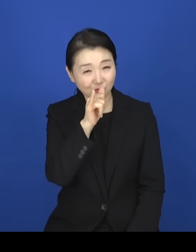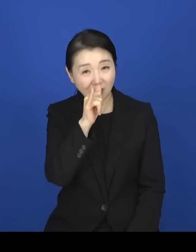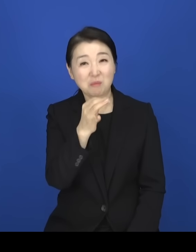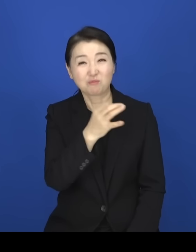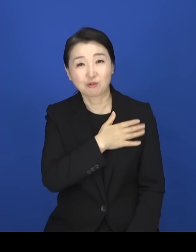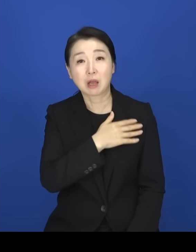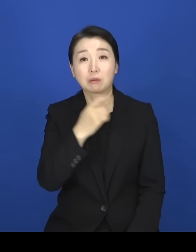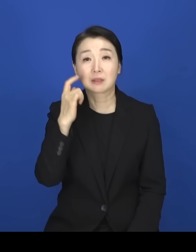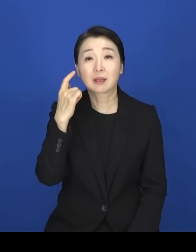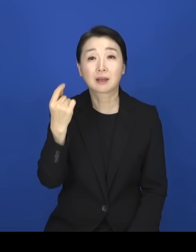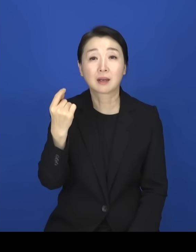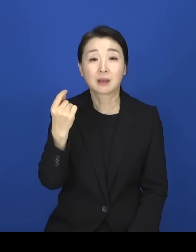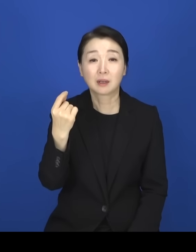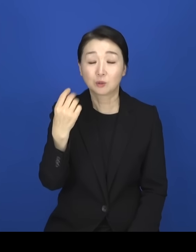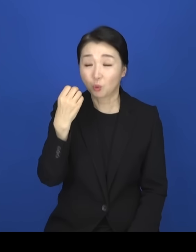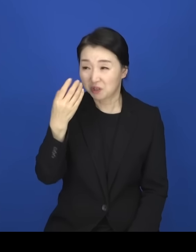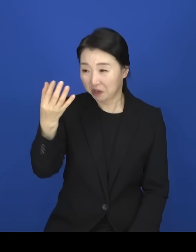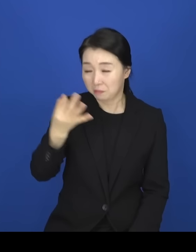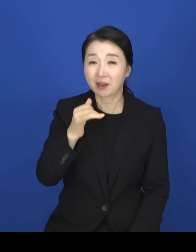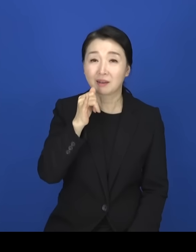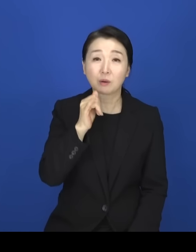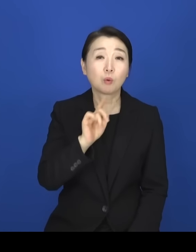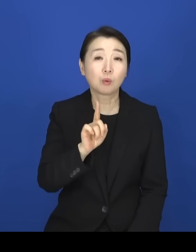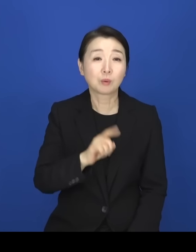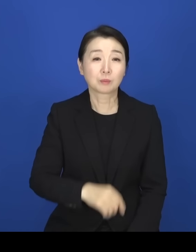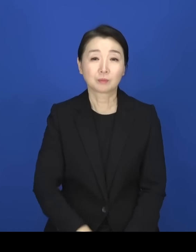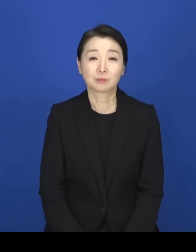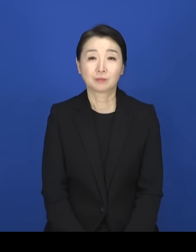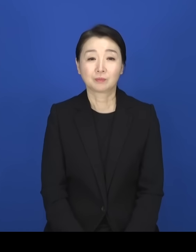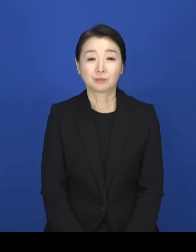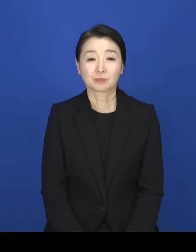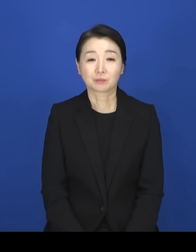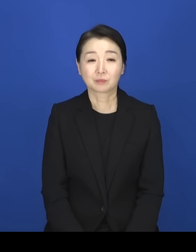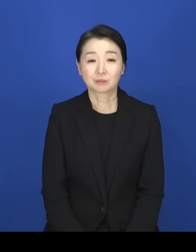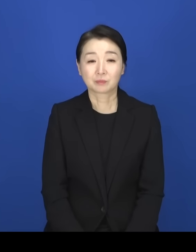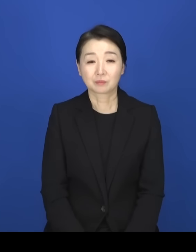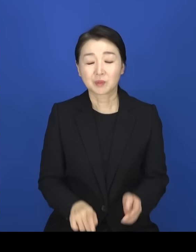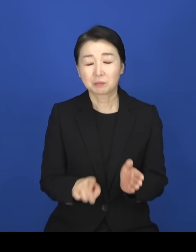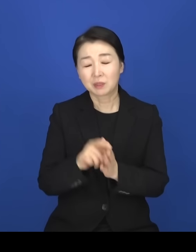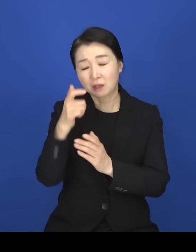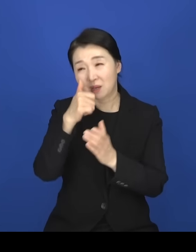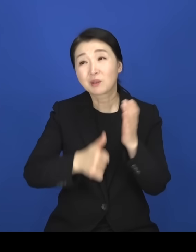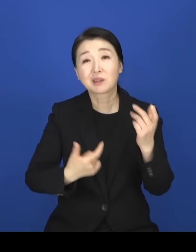같은데. 아니면 조금 이상하게 보는 친구도 있죠. 어떻게? 너무 빠졌네.